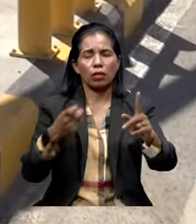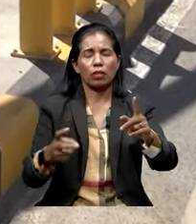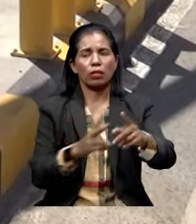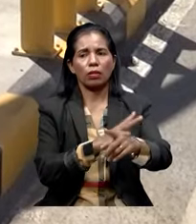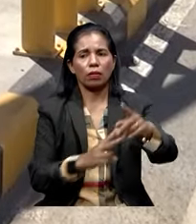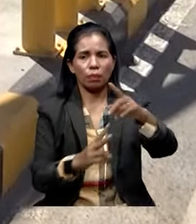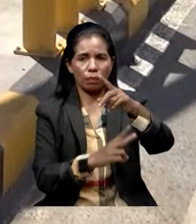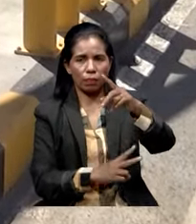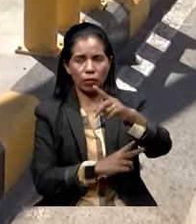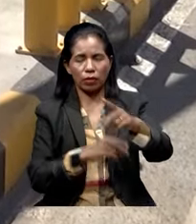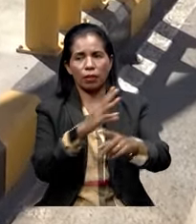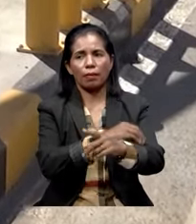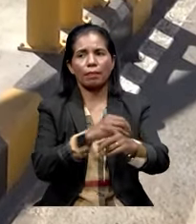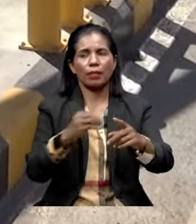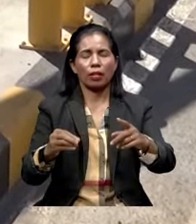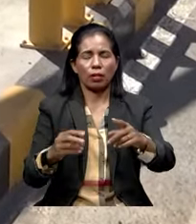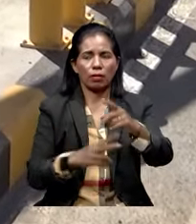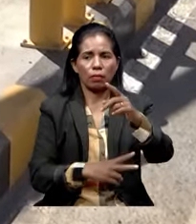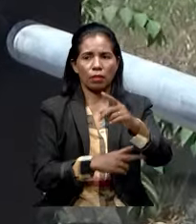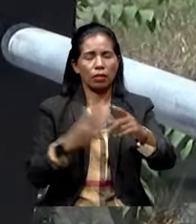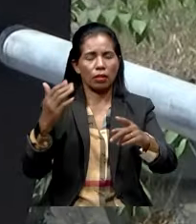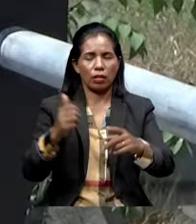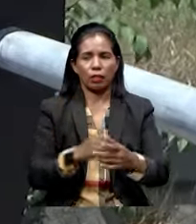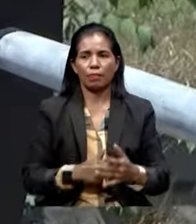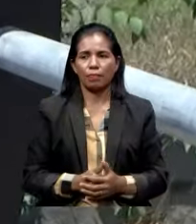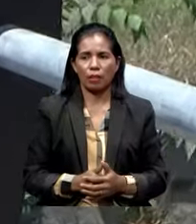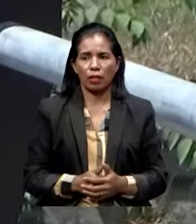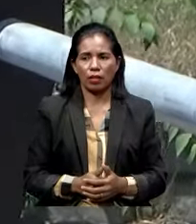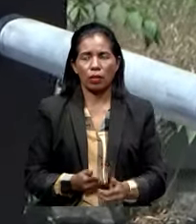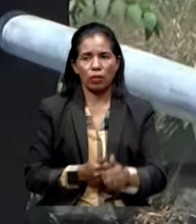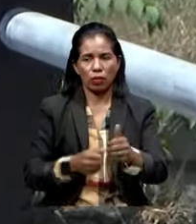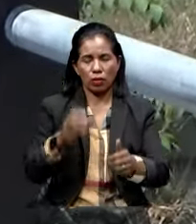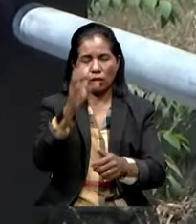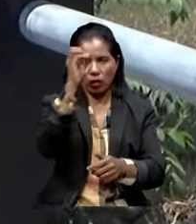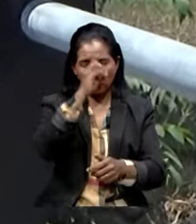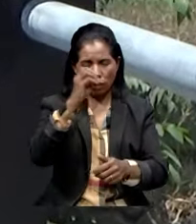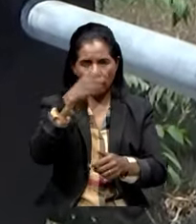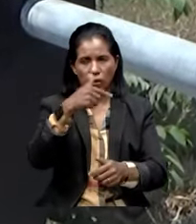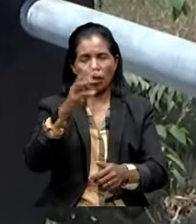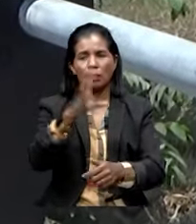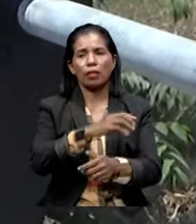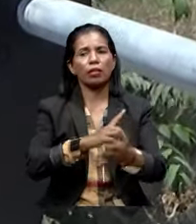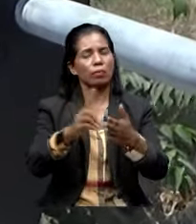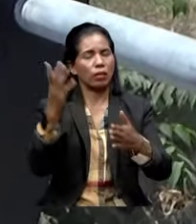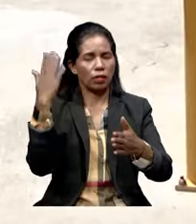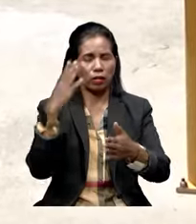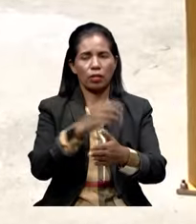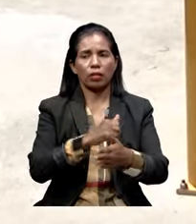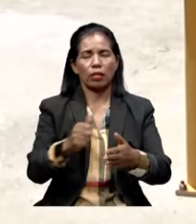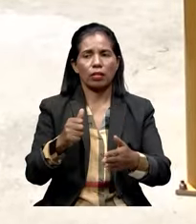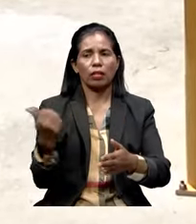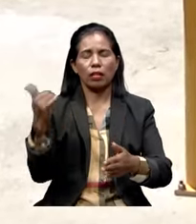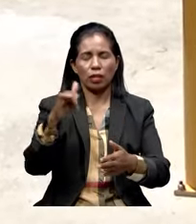CPLP, no pinta mos, ponti ki darklaran. Nunemos tuir observação GMNI, e a semana kotuk, parte arte moris